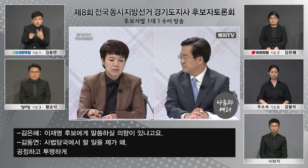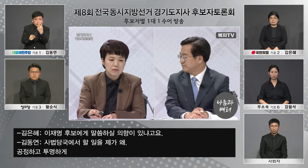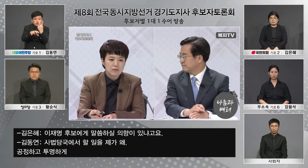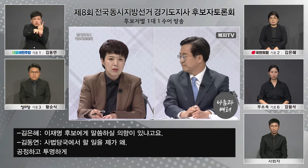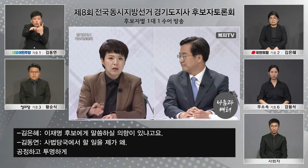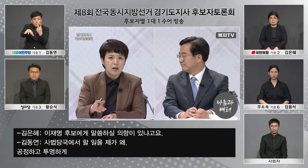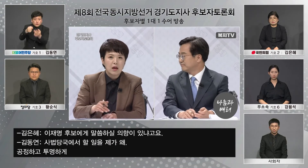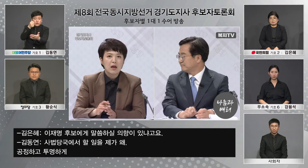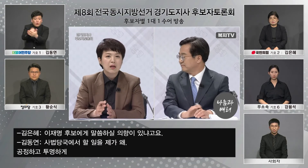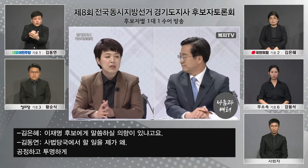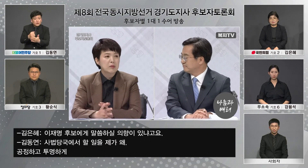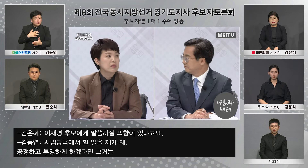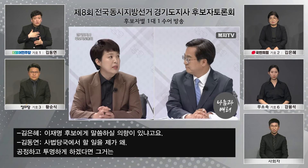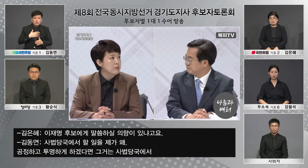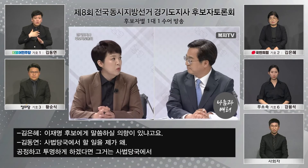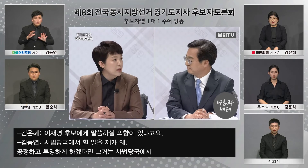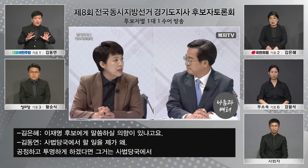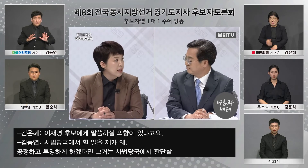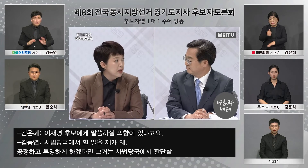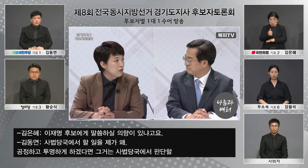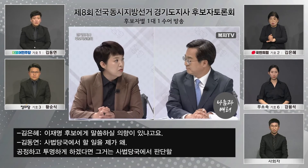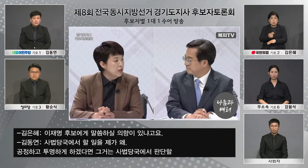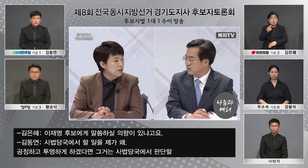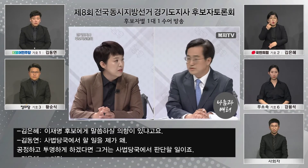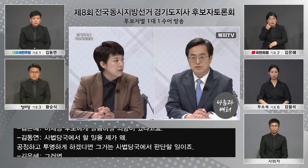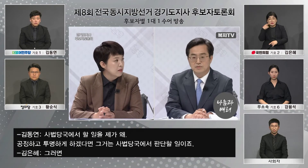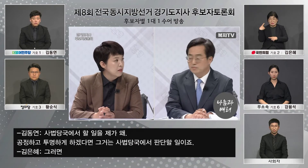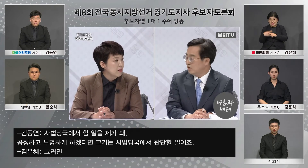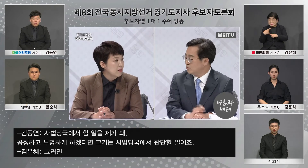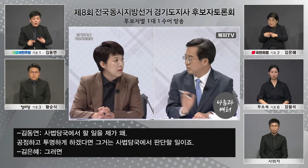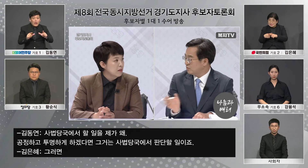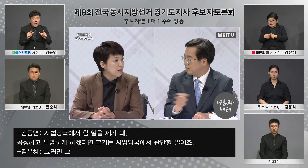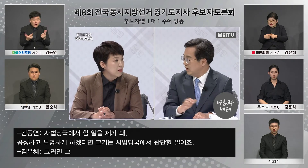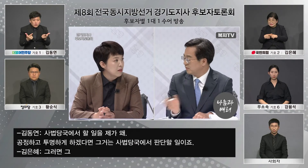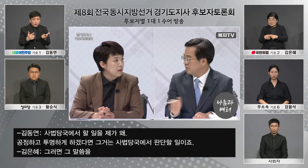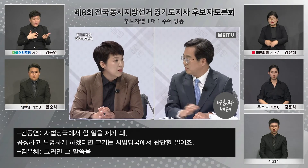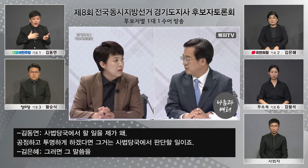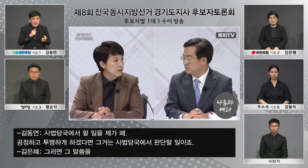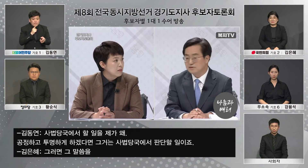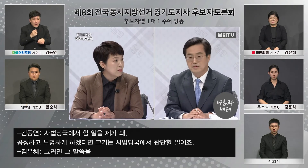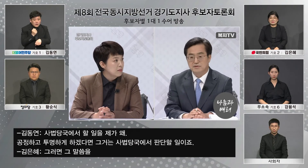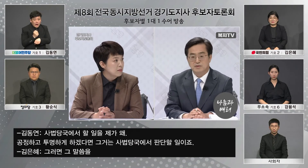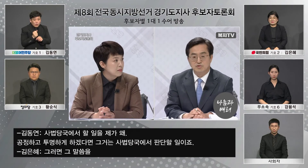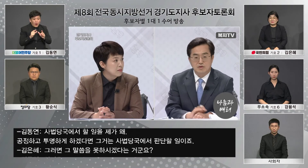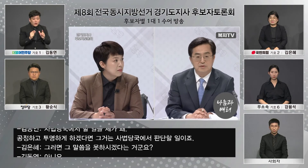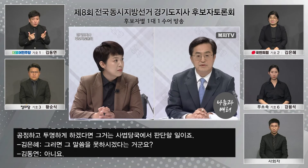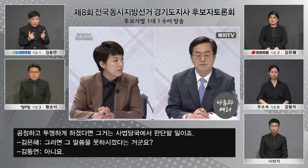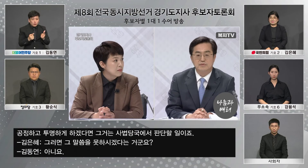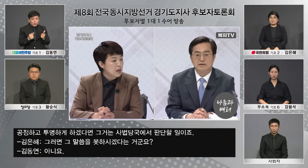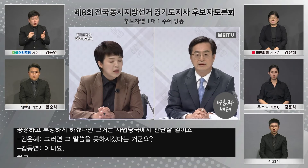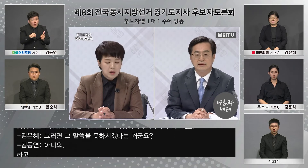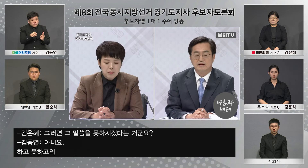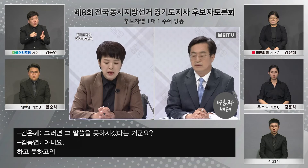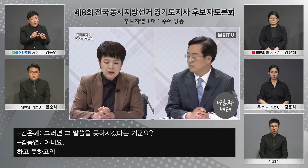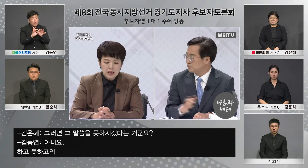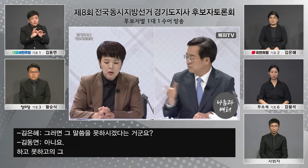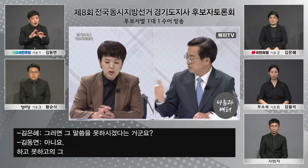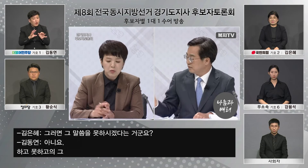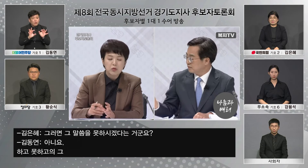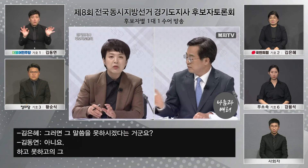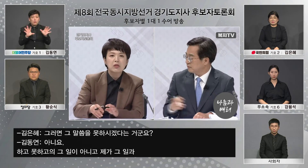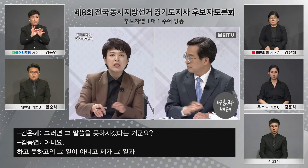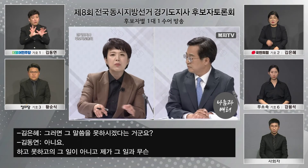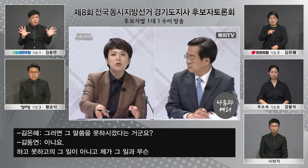일이죠. 그러면 그 말씀을 못 하시겠다는 거군요. 아니요, 하고 못하고 왜 양단을 얘기합니까? 제가 그 일에 무슨 관련이 있습니까?